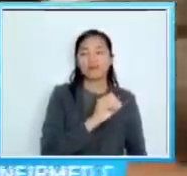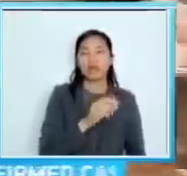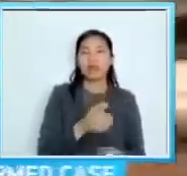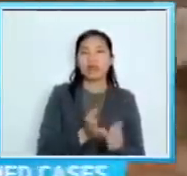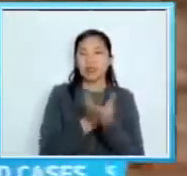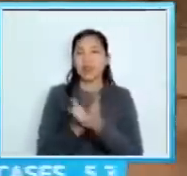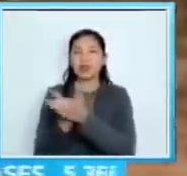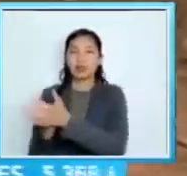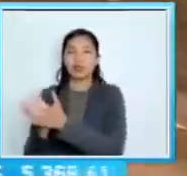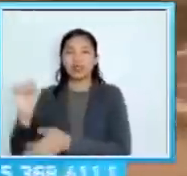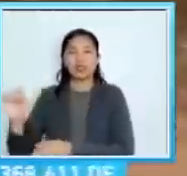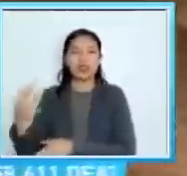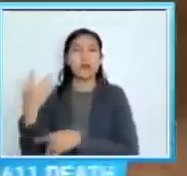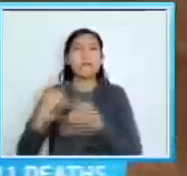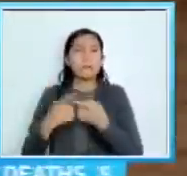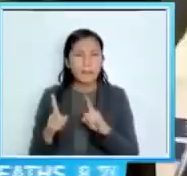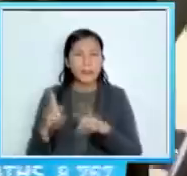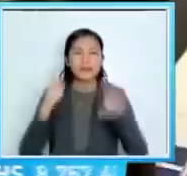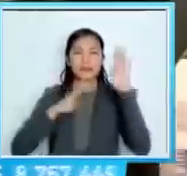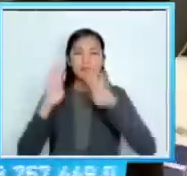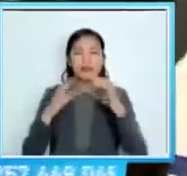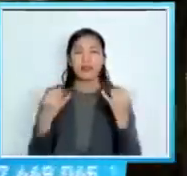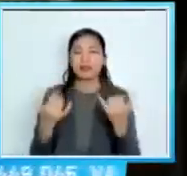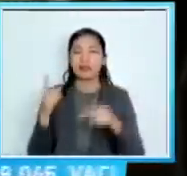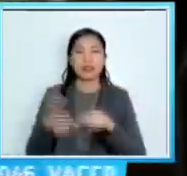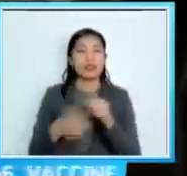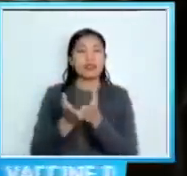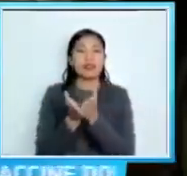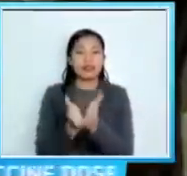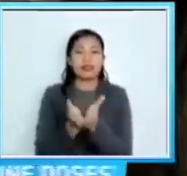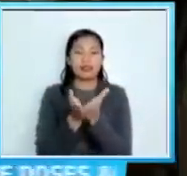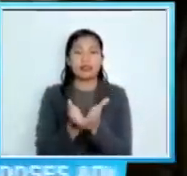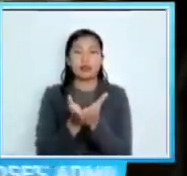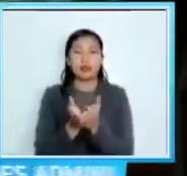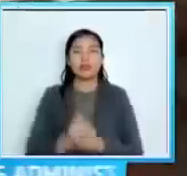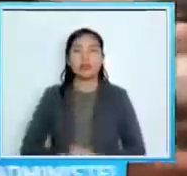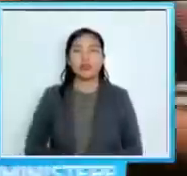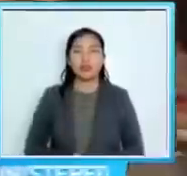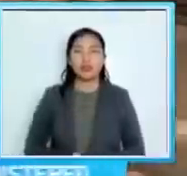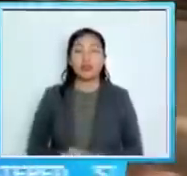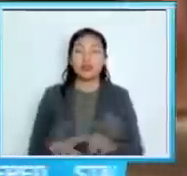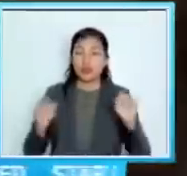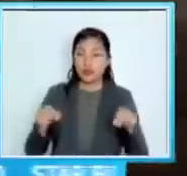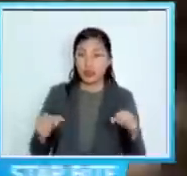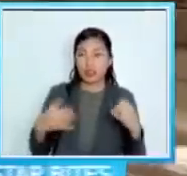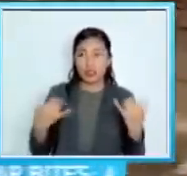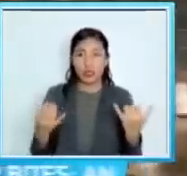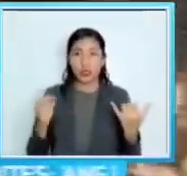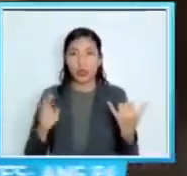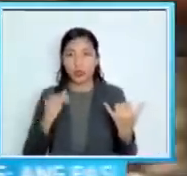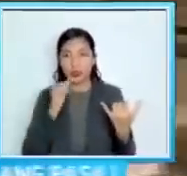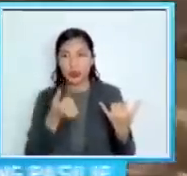makapaglayag ang ilang fast craft, ang ilang ferry boats at possible ngayon or bukas. So, kasi dahil hindi pa nga regular